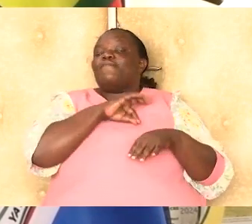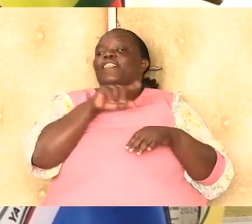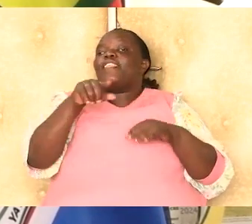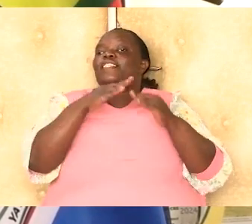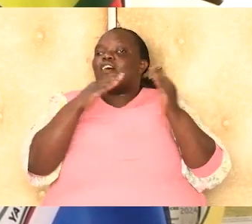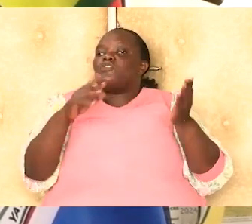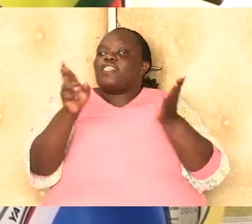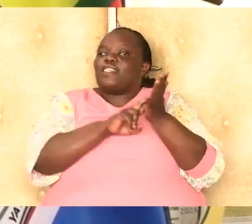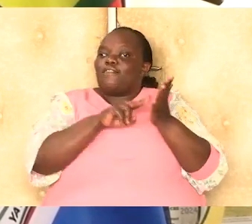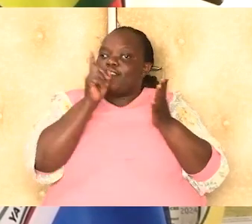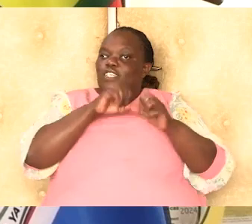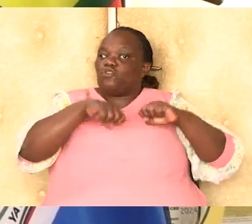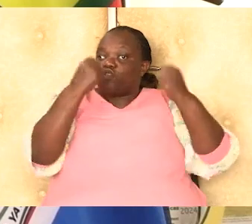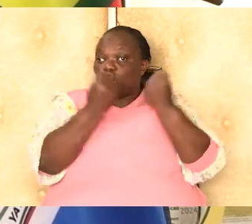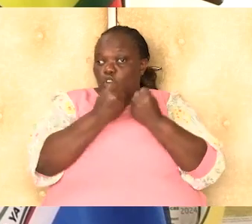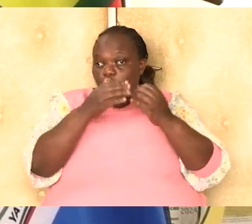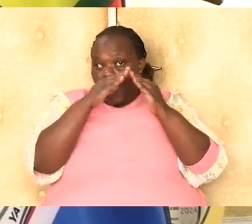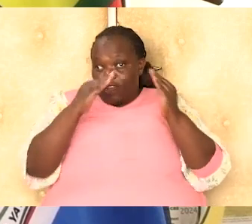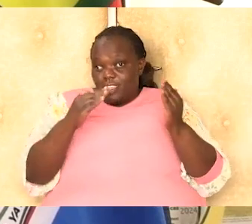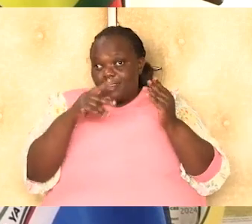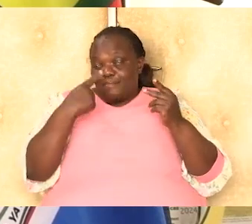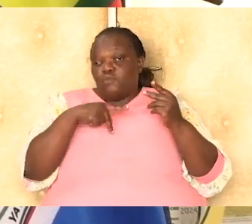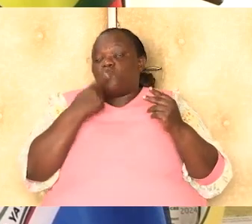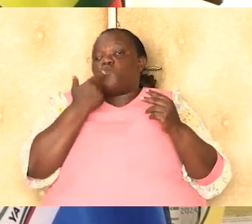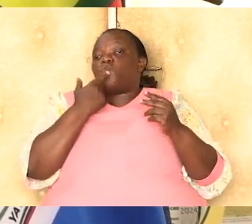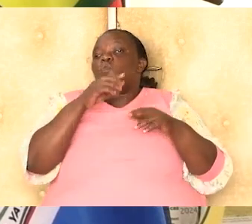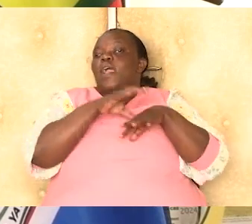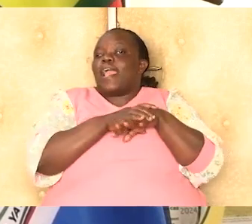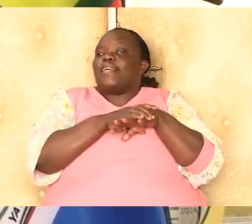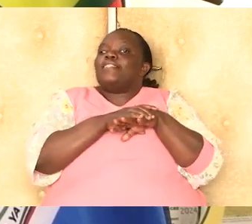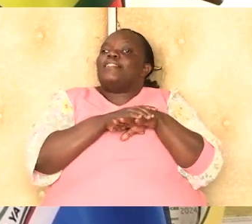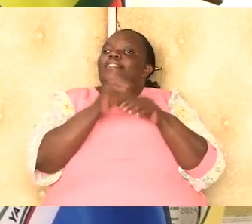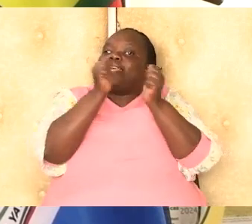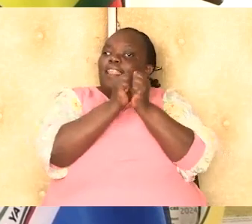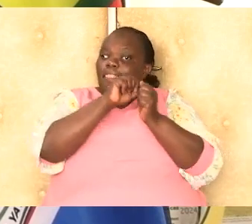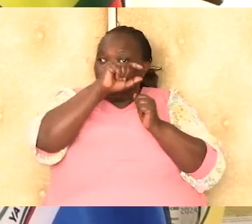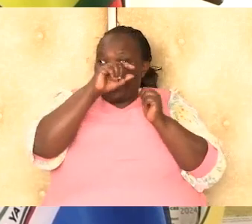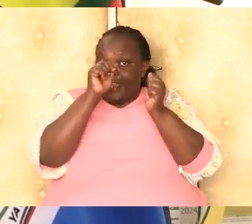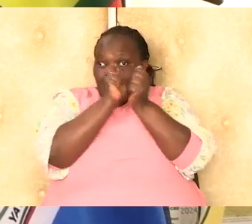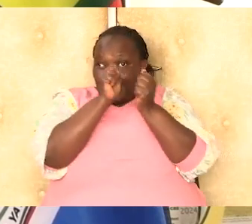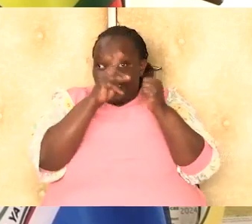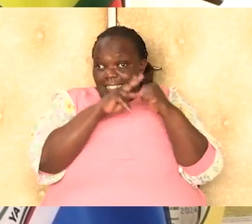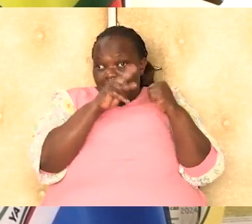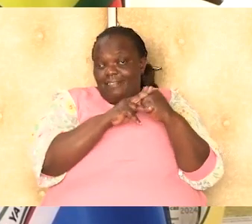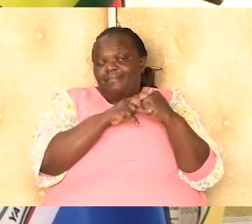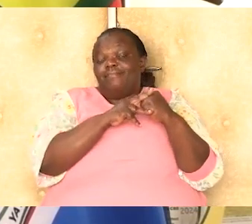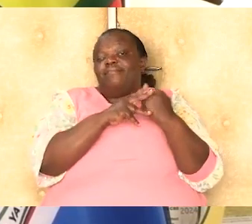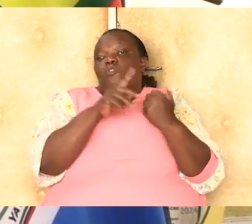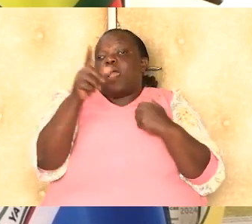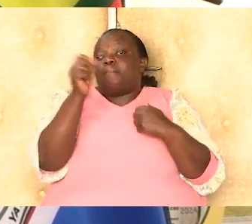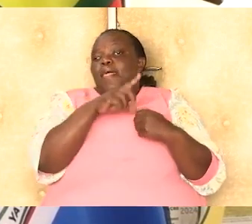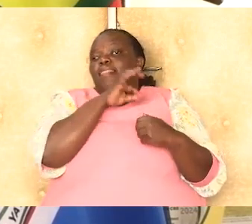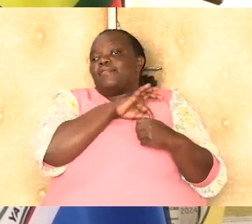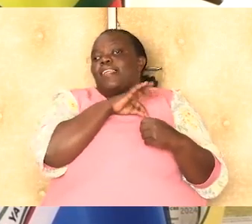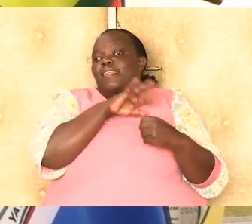kuna hile socio housing ambayo ni ya watu ambayo wana pata pesa mpaka shilingi alfu kumi na tisa na miatisa na tisina tisa